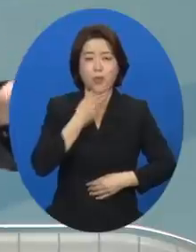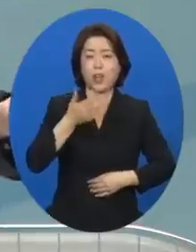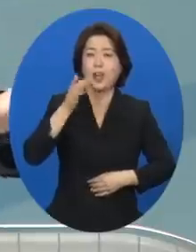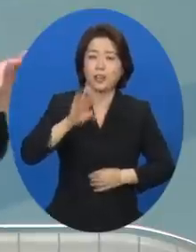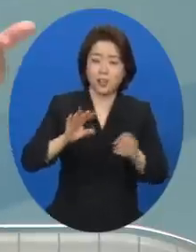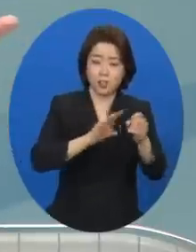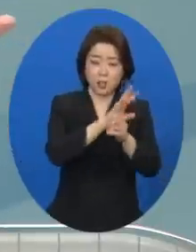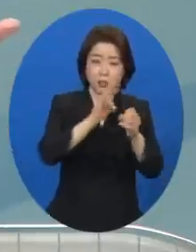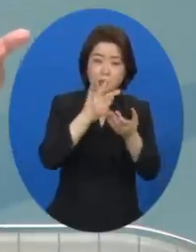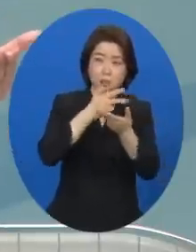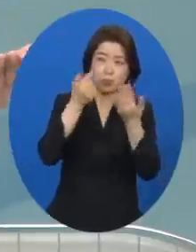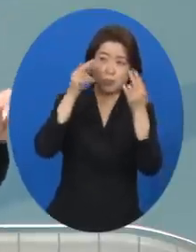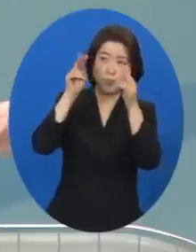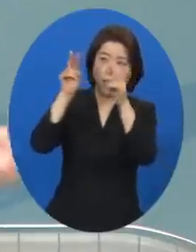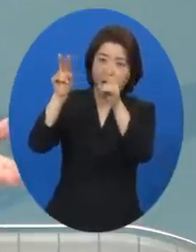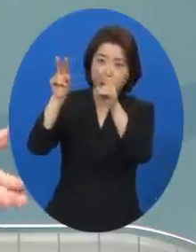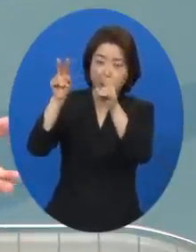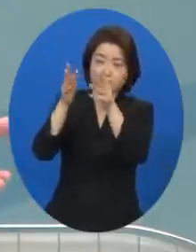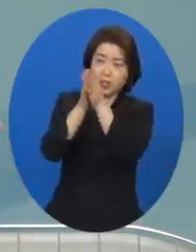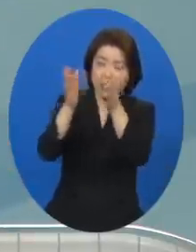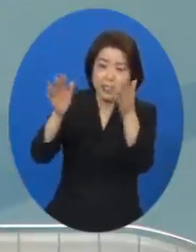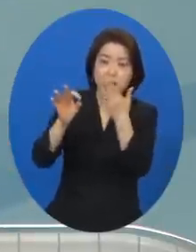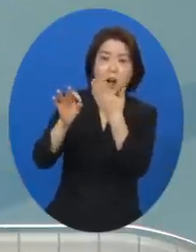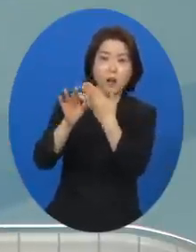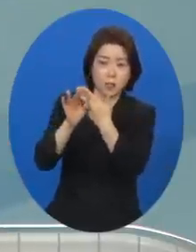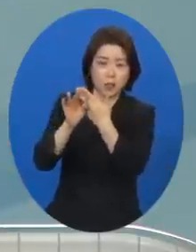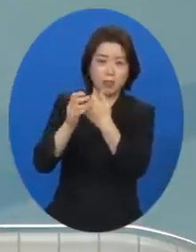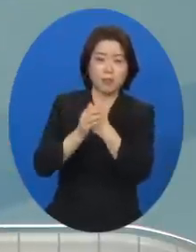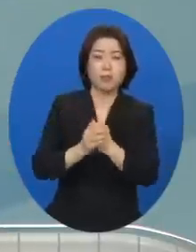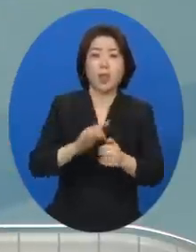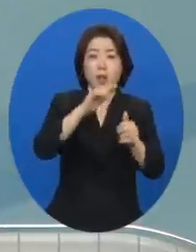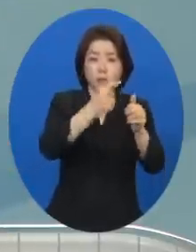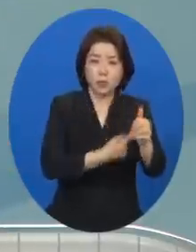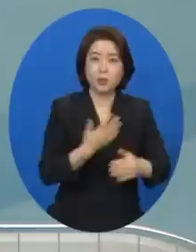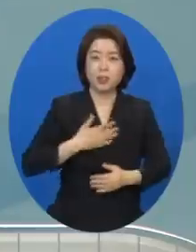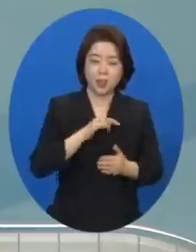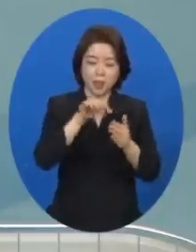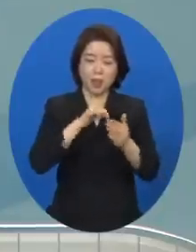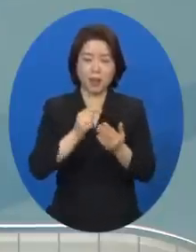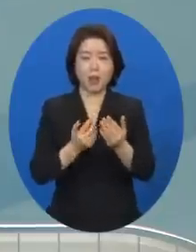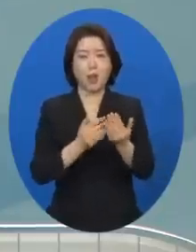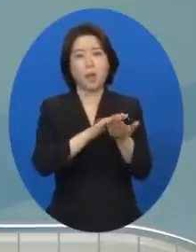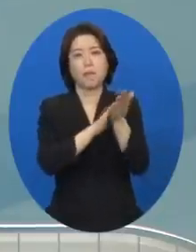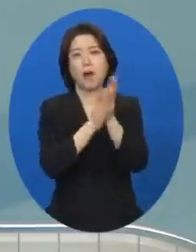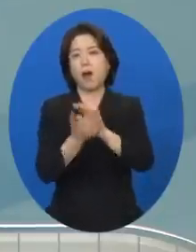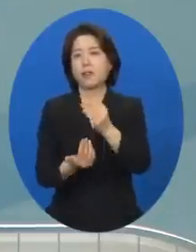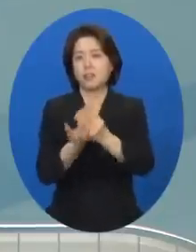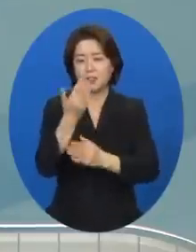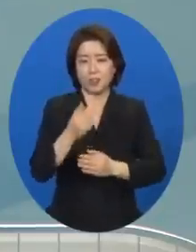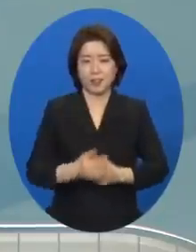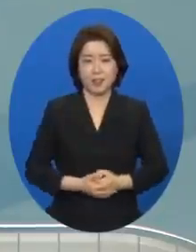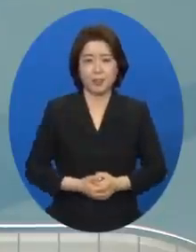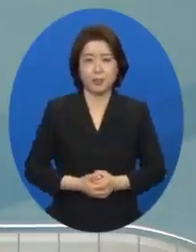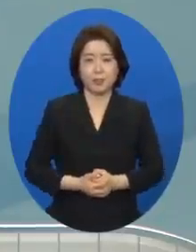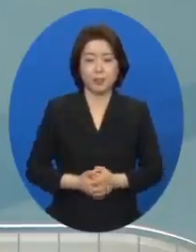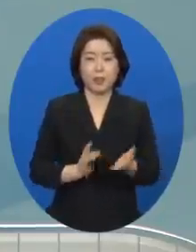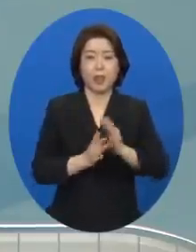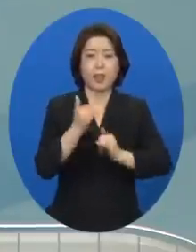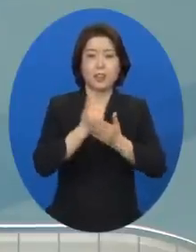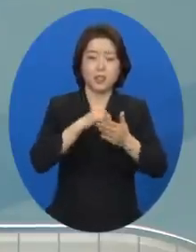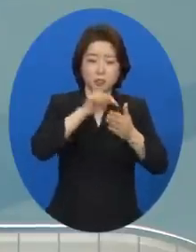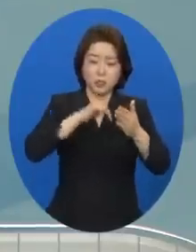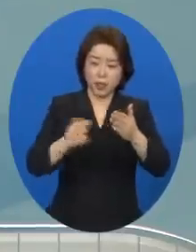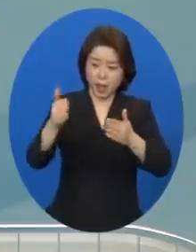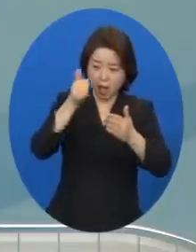24시간 주님을 바라 보기 시작하면서 부터 비로서 제안에 변화가 일어났어요 예수님이 내 안에